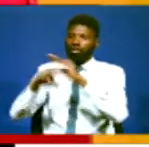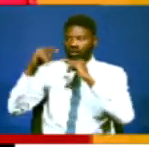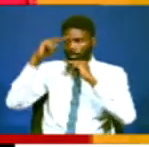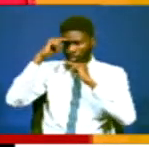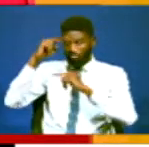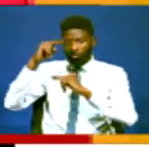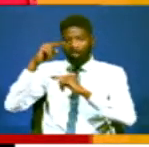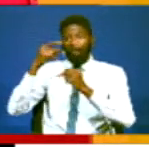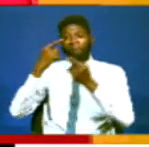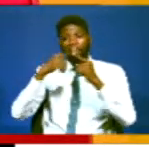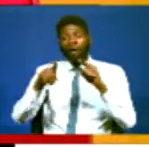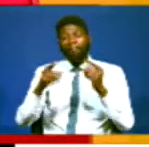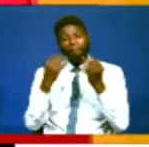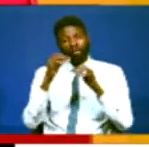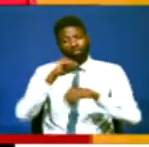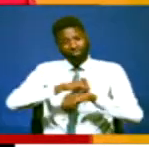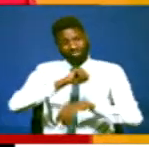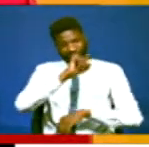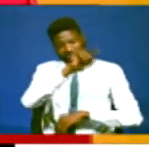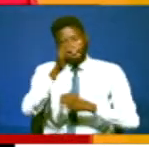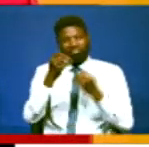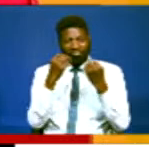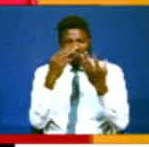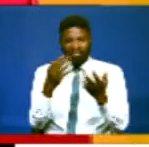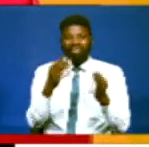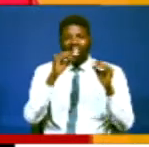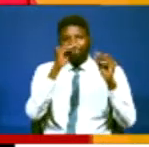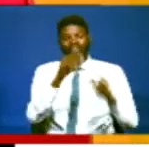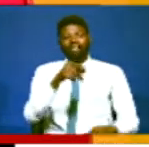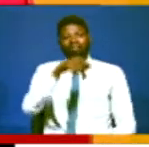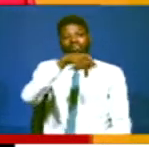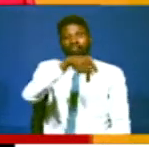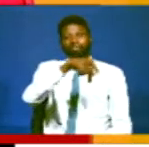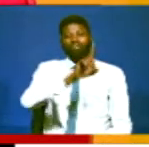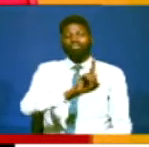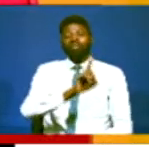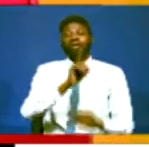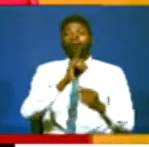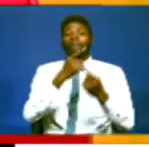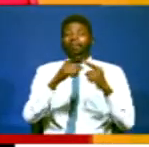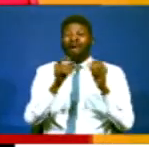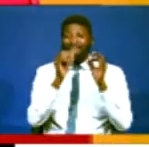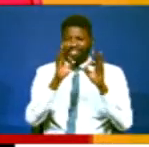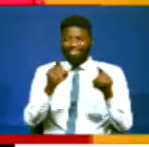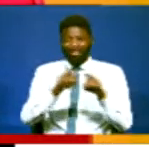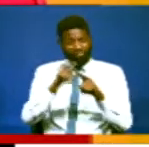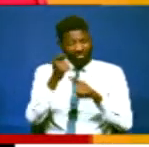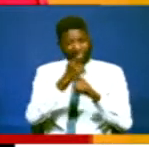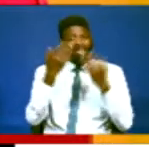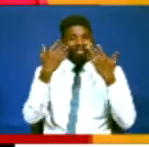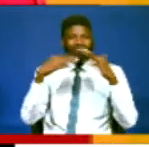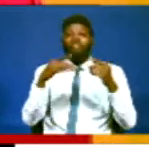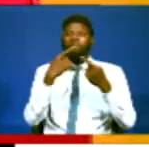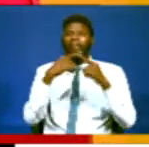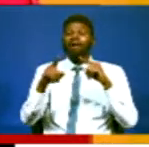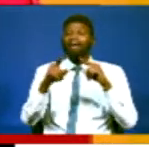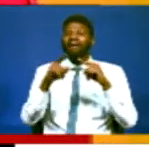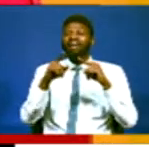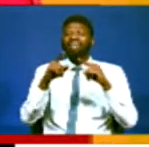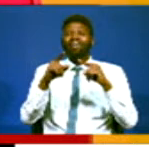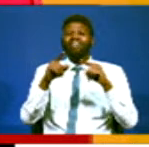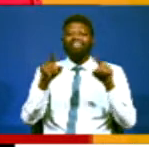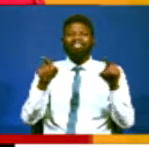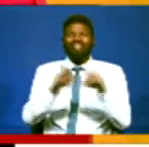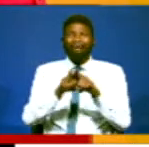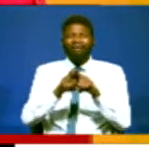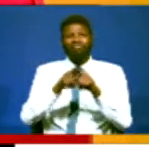ni P1, na hata kama wamepata mafunzo bado wako gizani. Kwa hivyo nadhani ni swala ambalo mimi